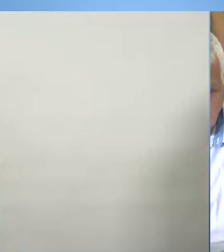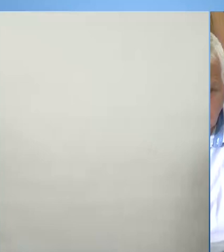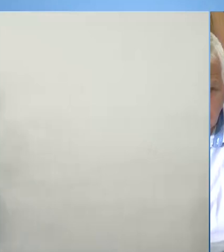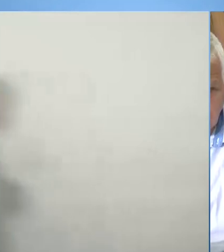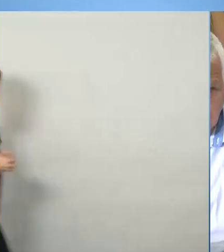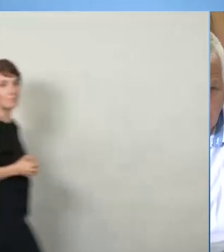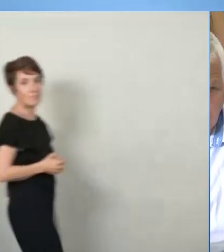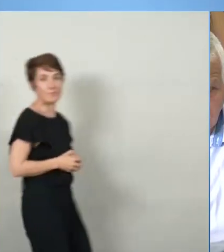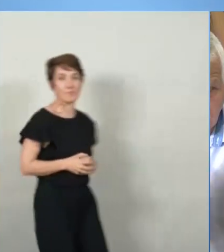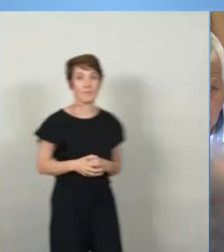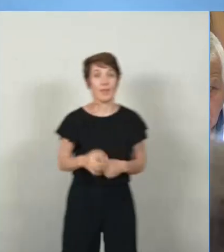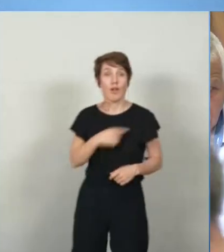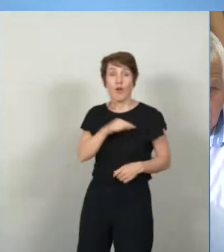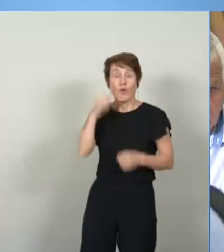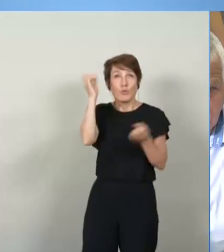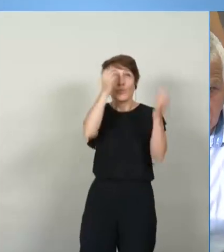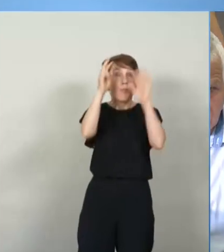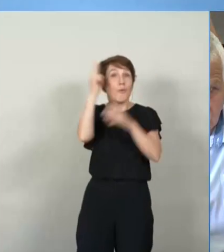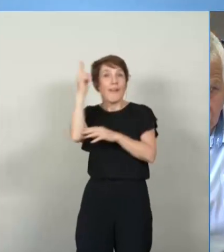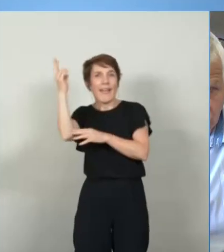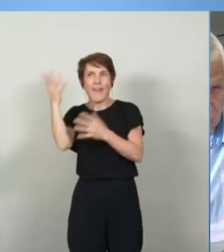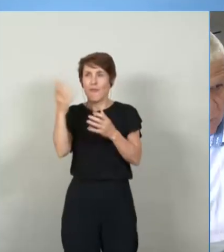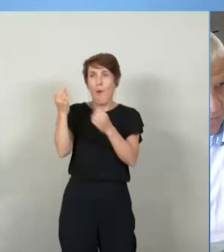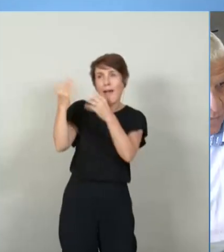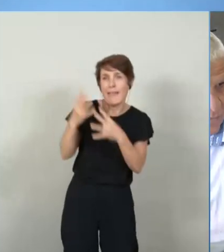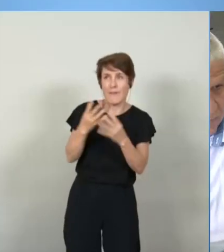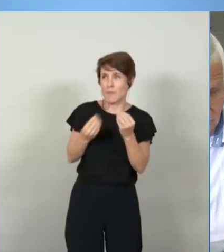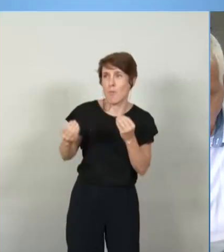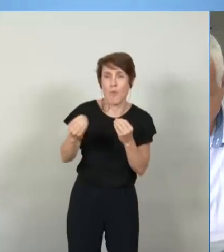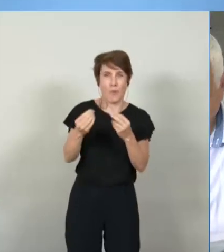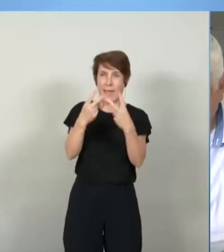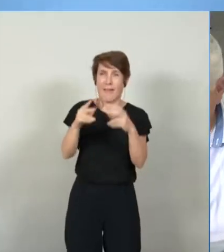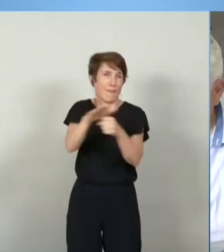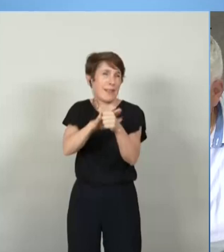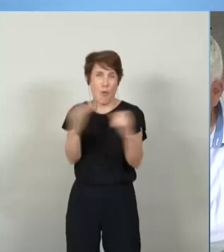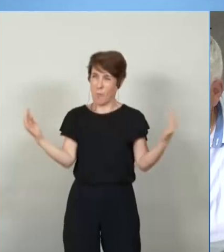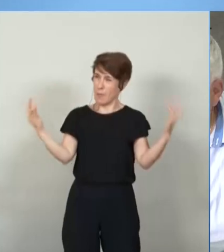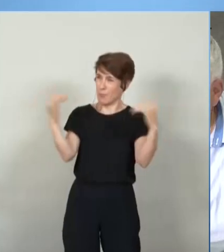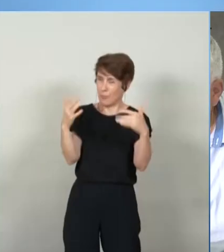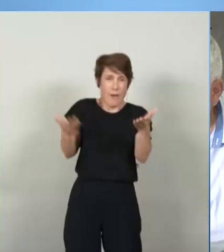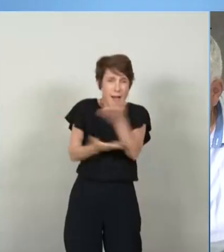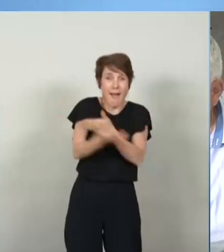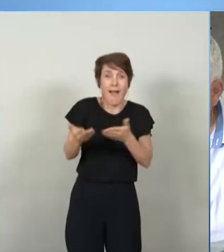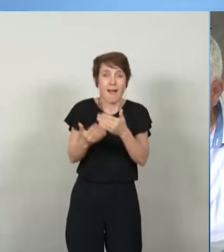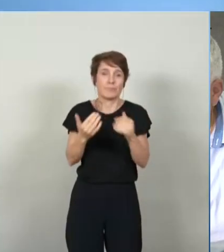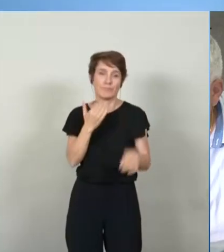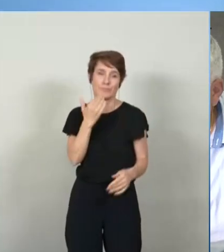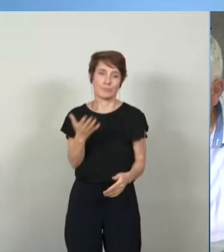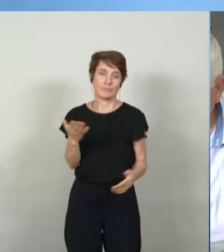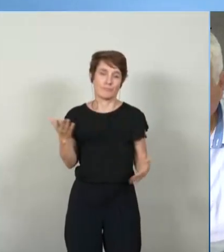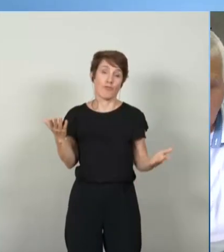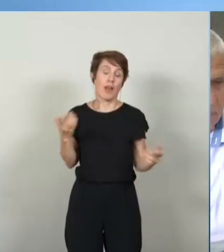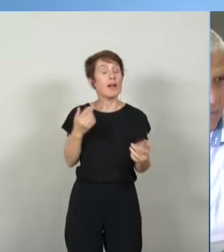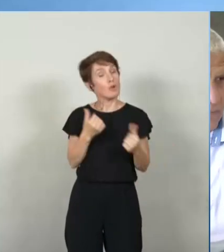qui nous aurait permis d'embarquer toute une ville tout un territoire pour accélérer les transitions c'est pourquoi nous devons nous